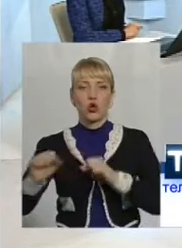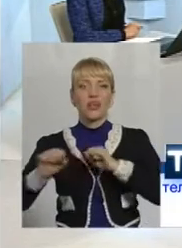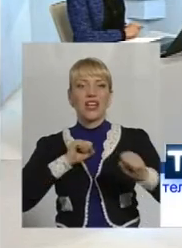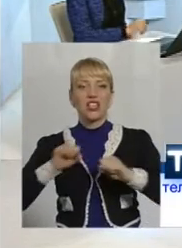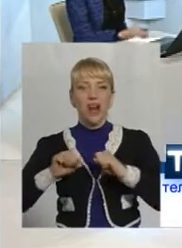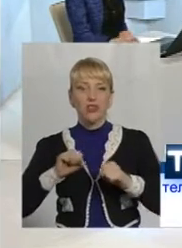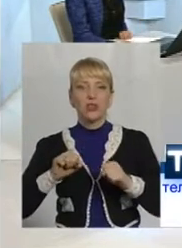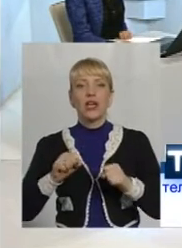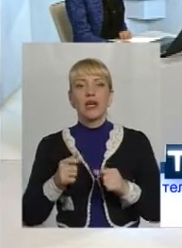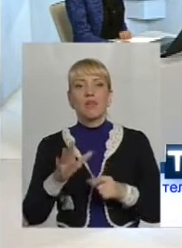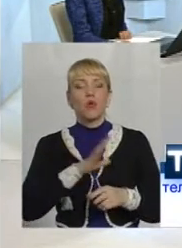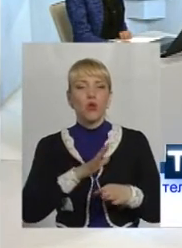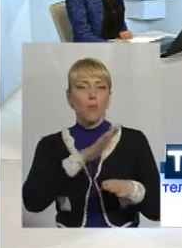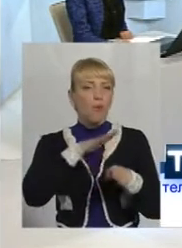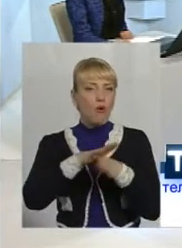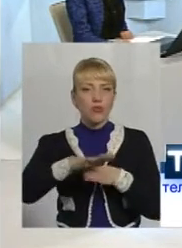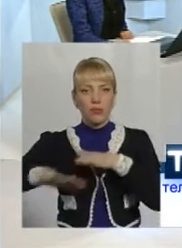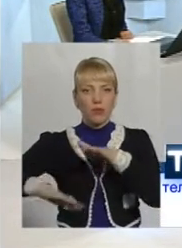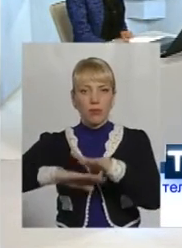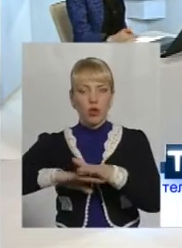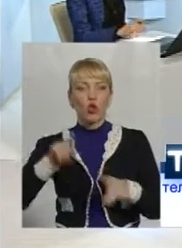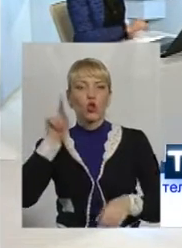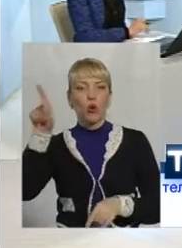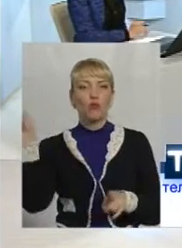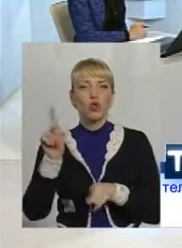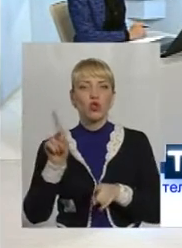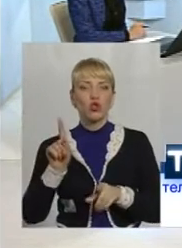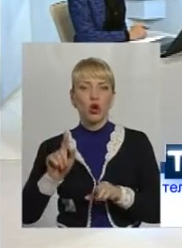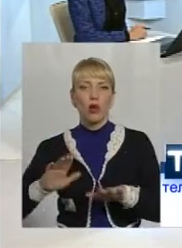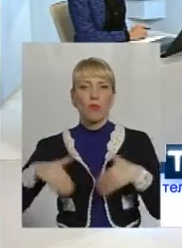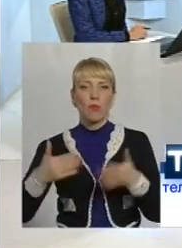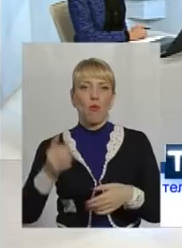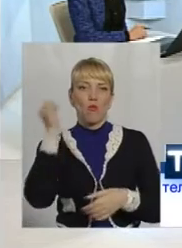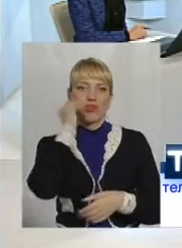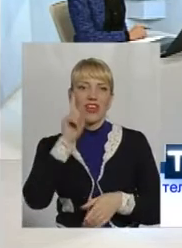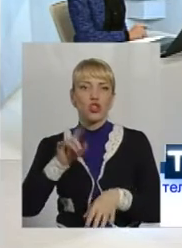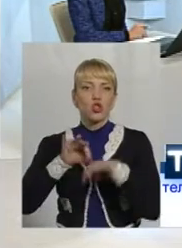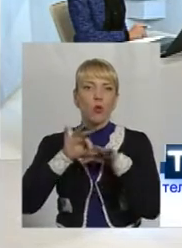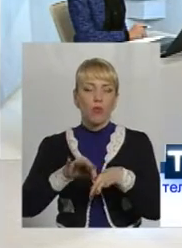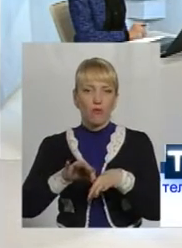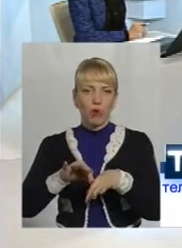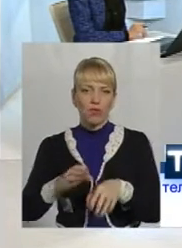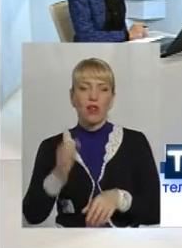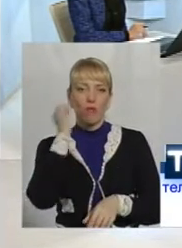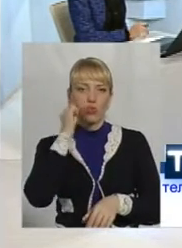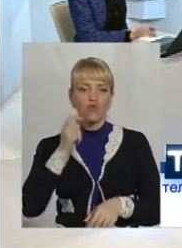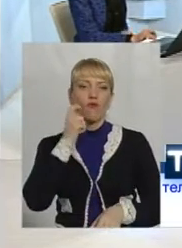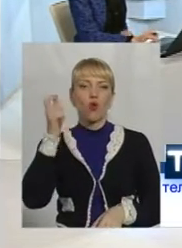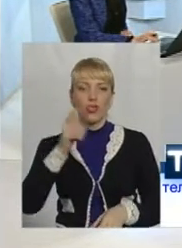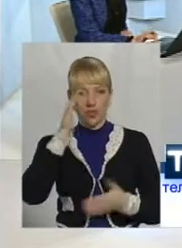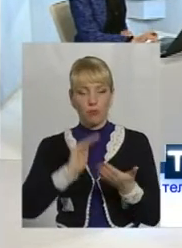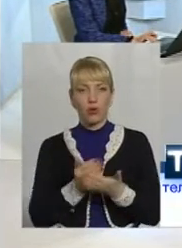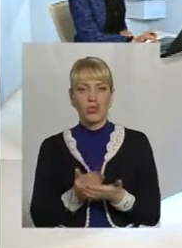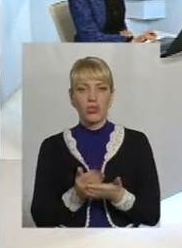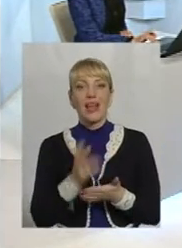була повністю підпорядкована тому, що генерувала Москва і проводила Москва в українській політиці. Ну,